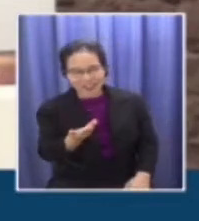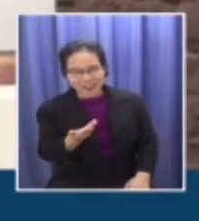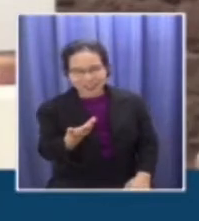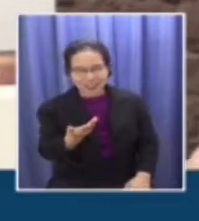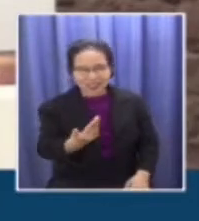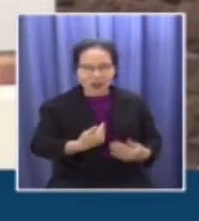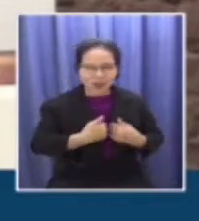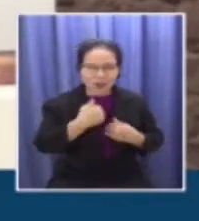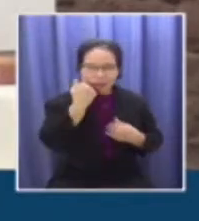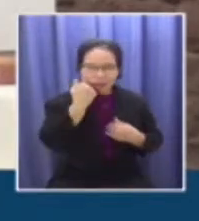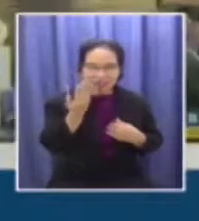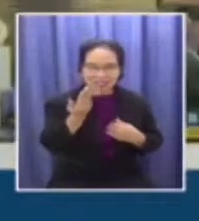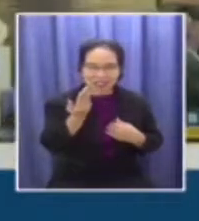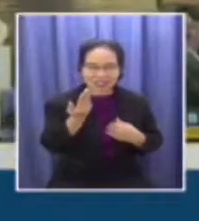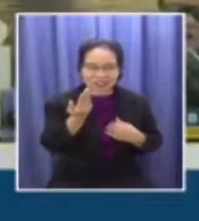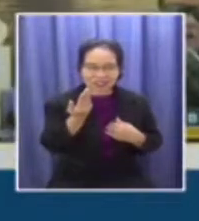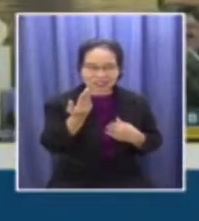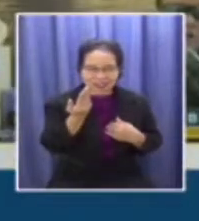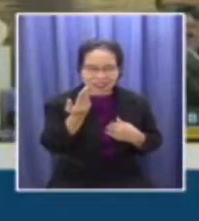wa dance